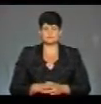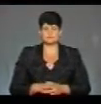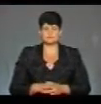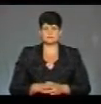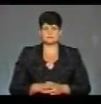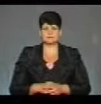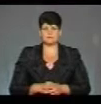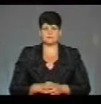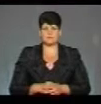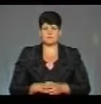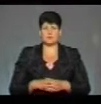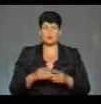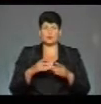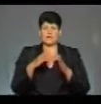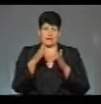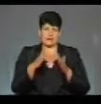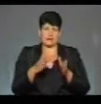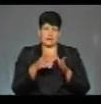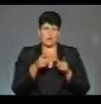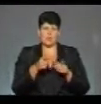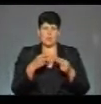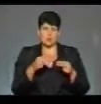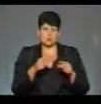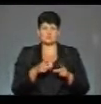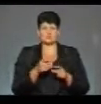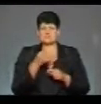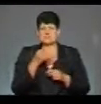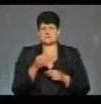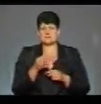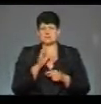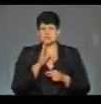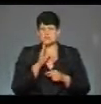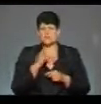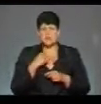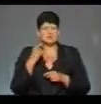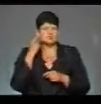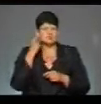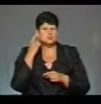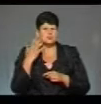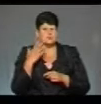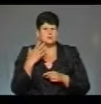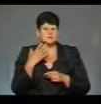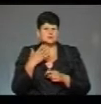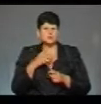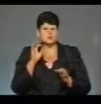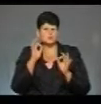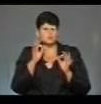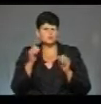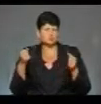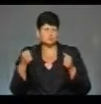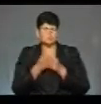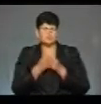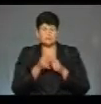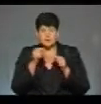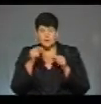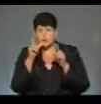У кіоску неподалік місця зіткнення аварію прокоментувала працівниця. Я відчула такий глухий звук. Підняла